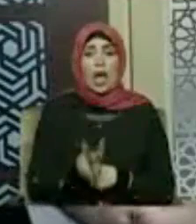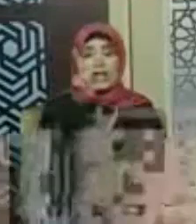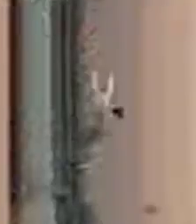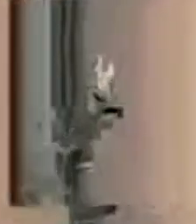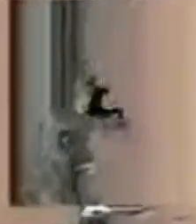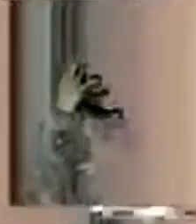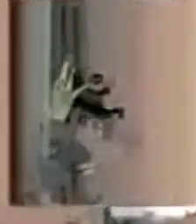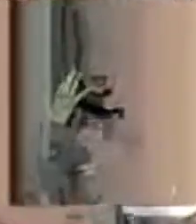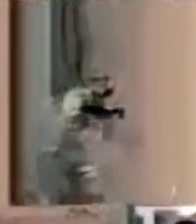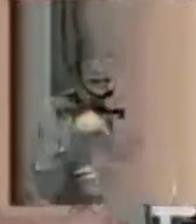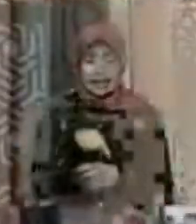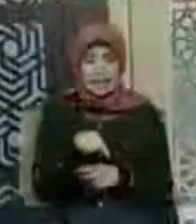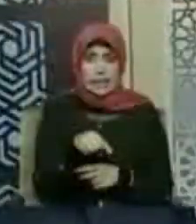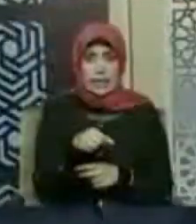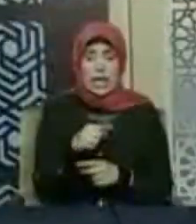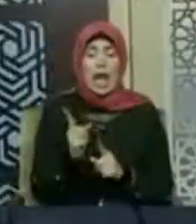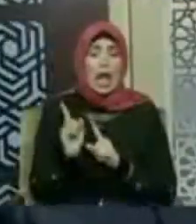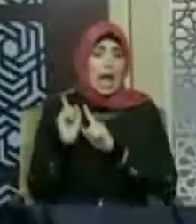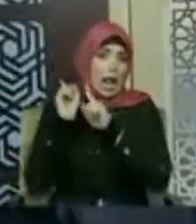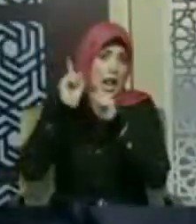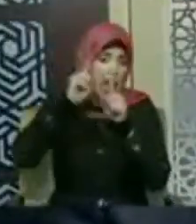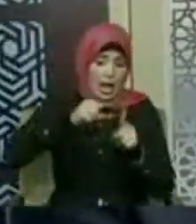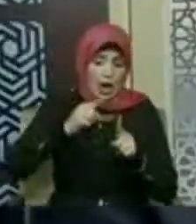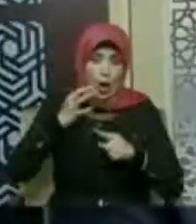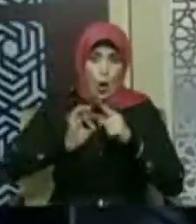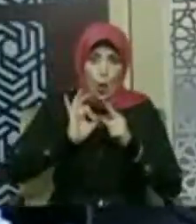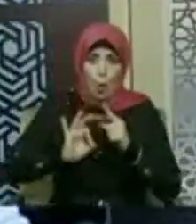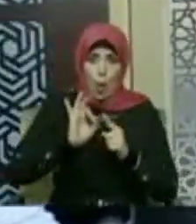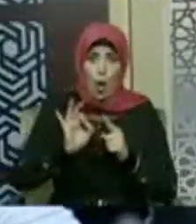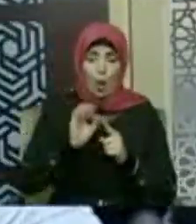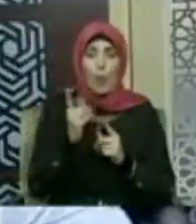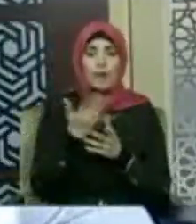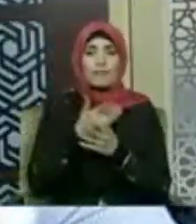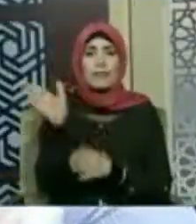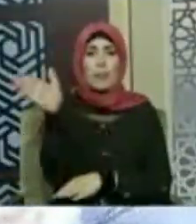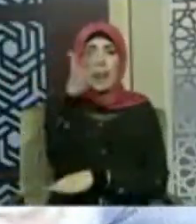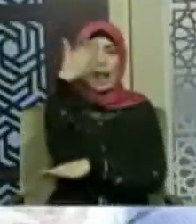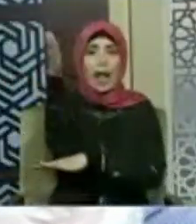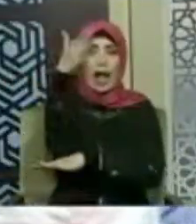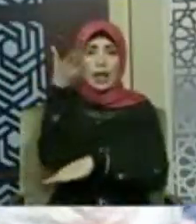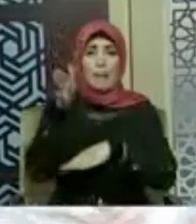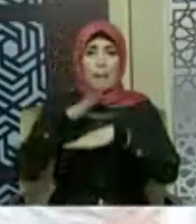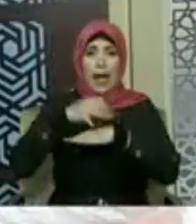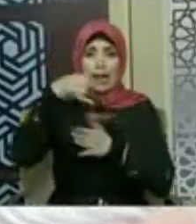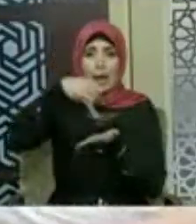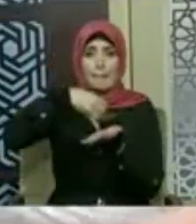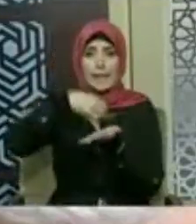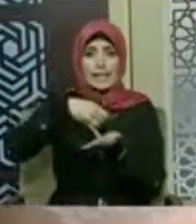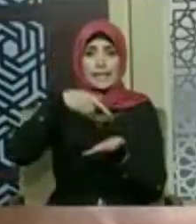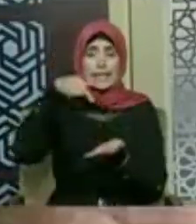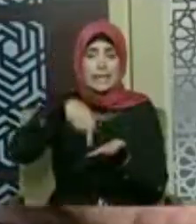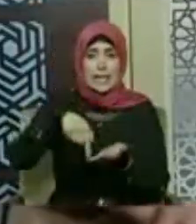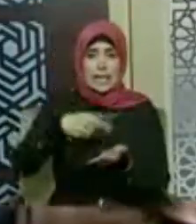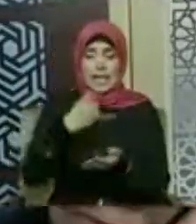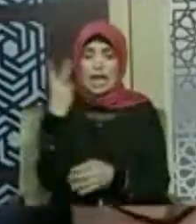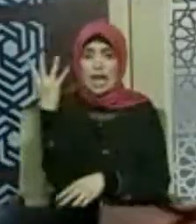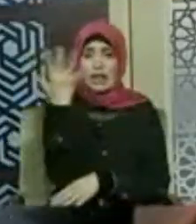37 لرفع العلم على مدينة العريش